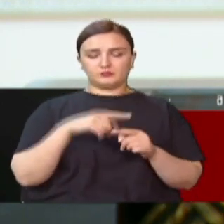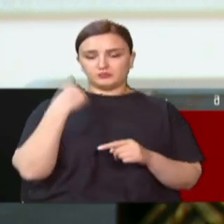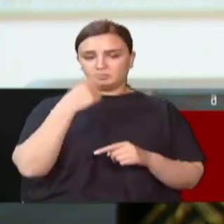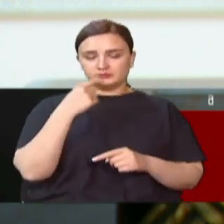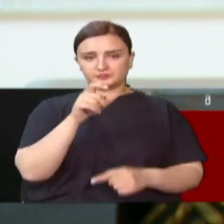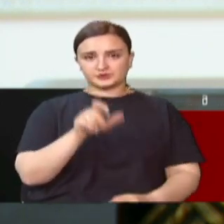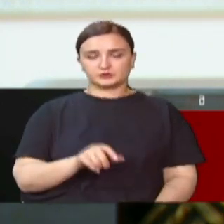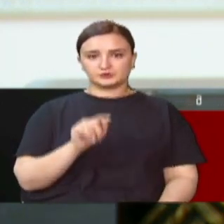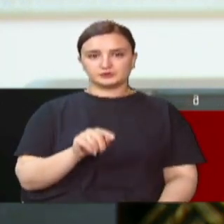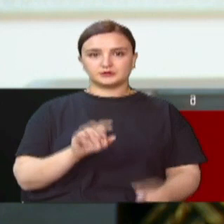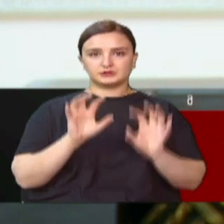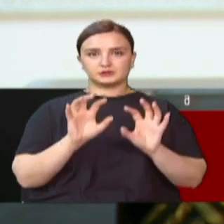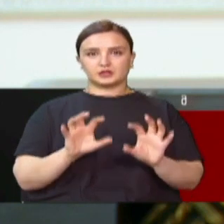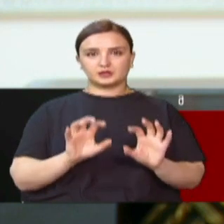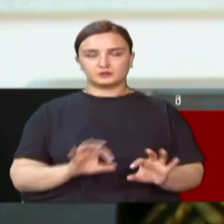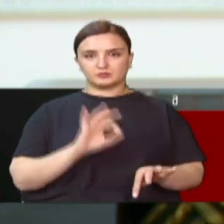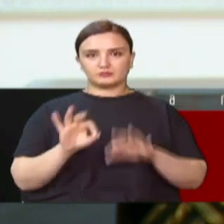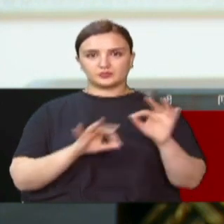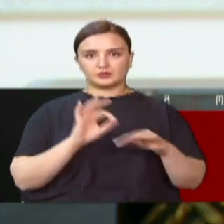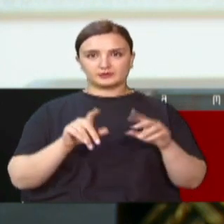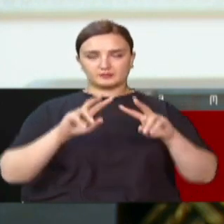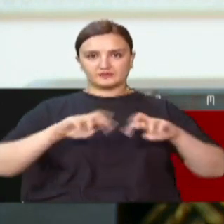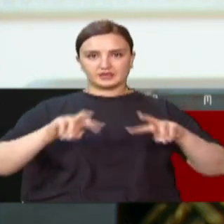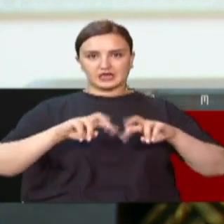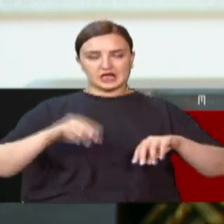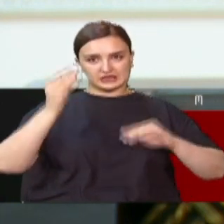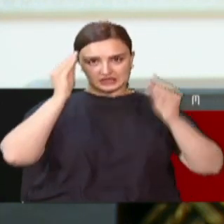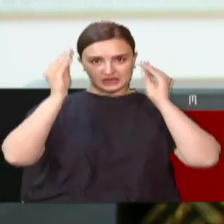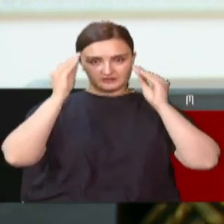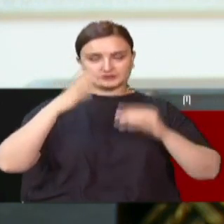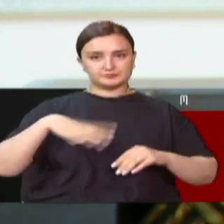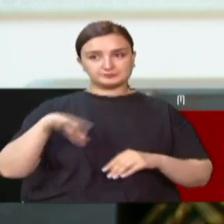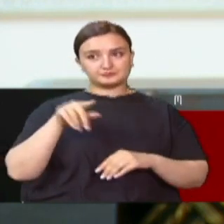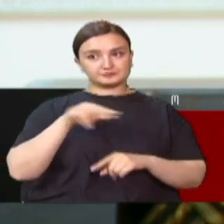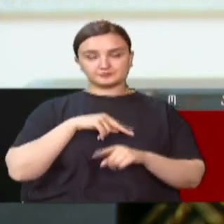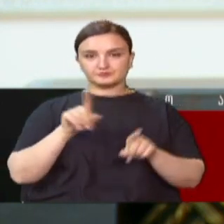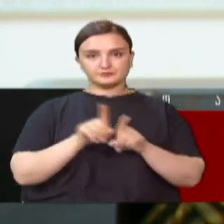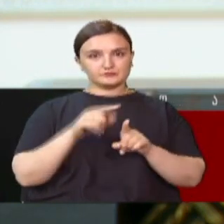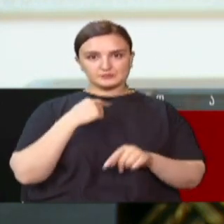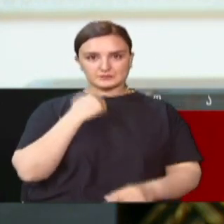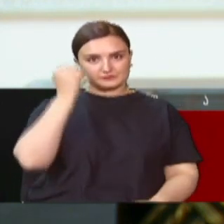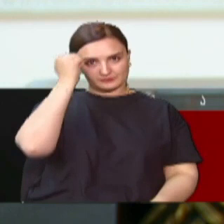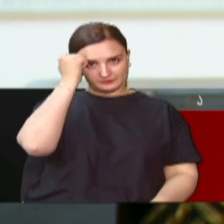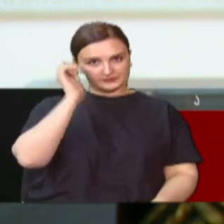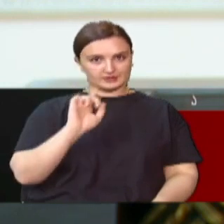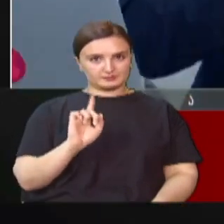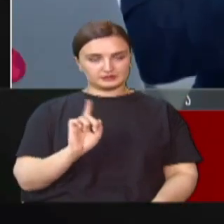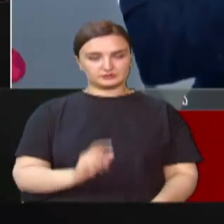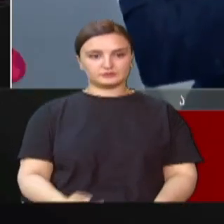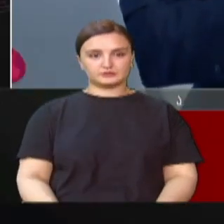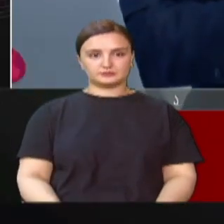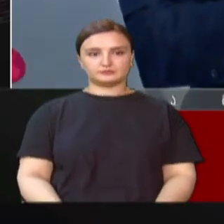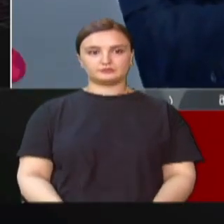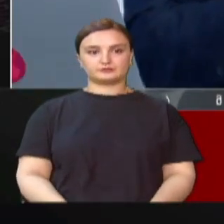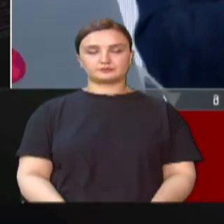პერსონალური კანონპროექტების განხილვა საქართველოს პარლამენტში არ მახსოვს. ეს არ არის ქართული ოცნების ტრადიცია. ჩვენ